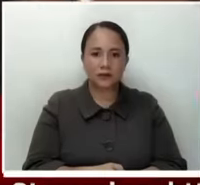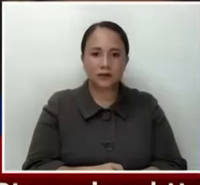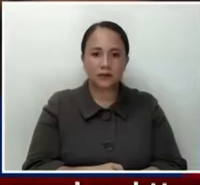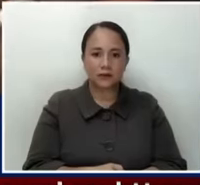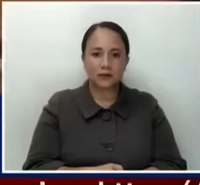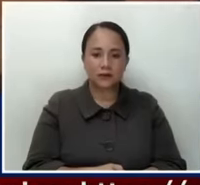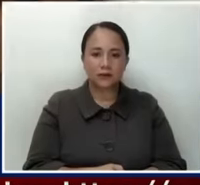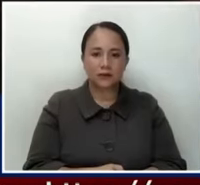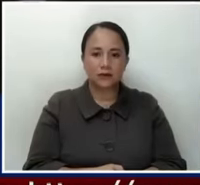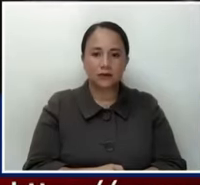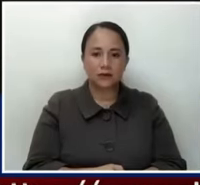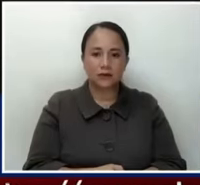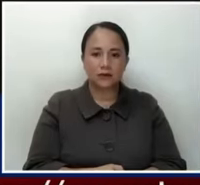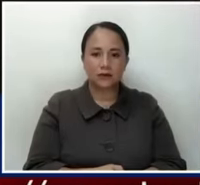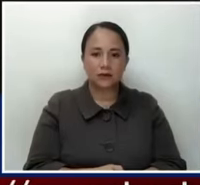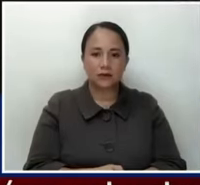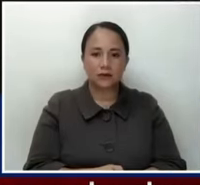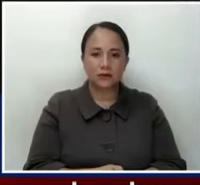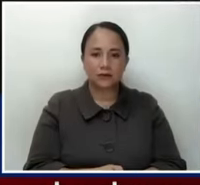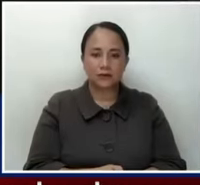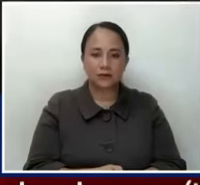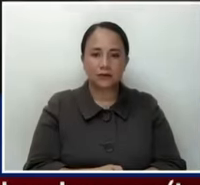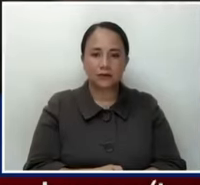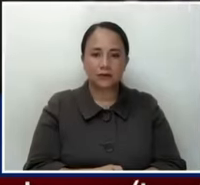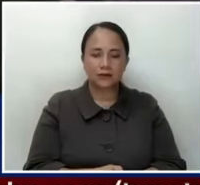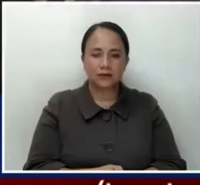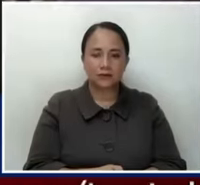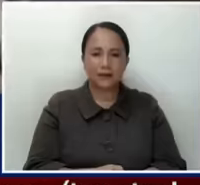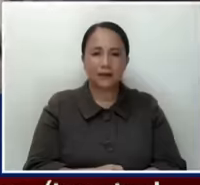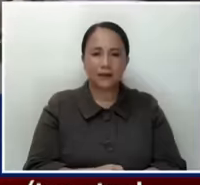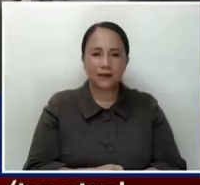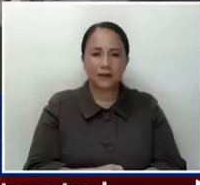Miss Sharon Cuneta!